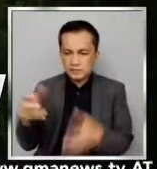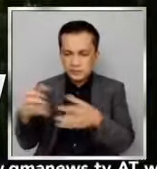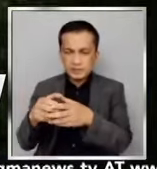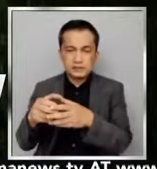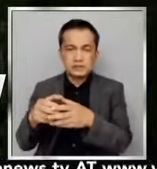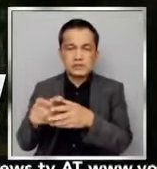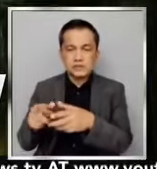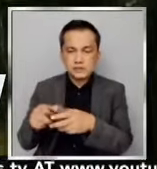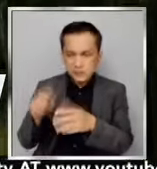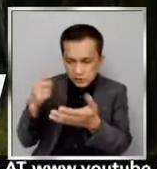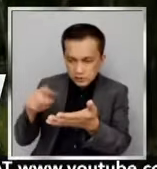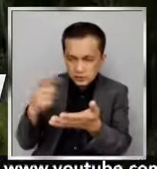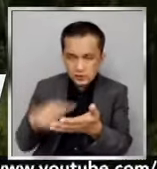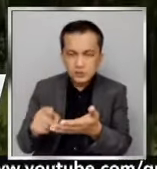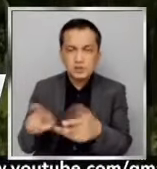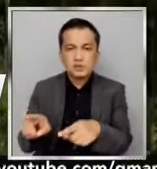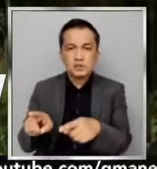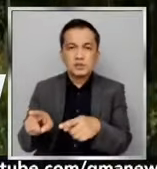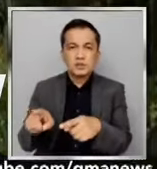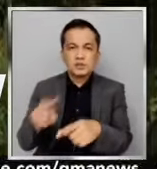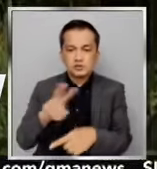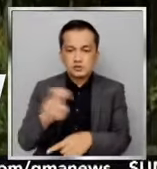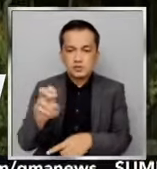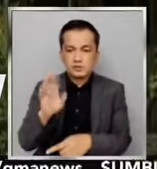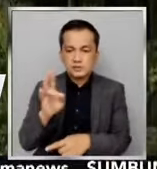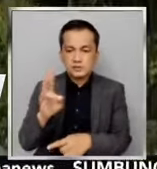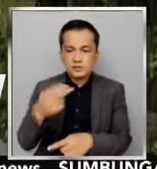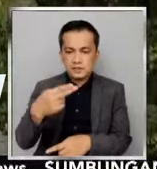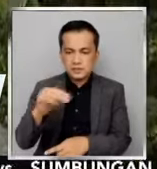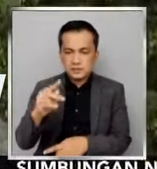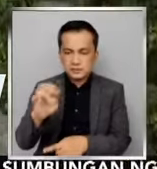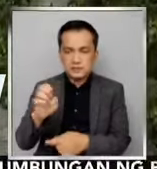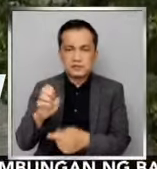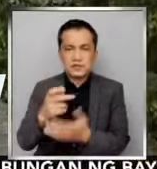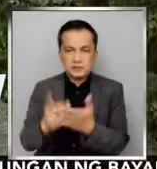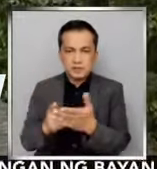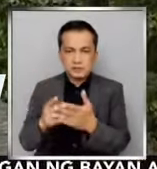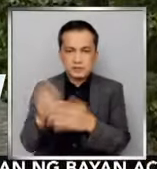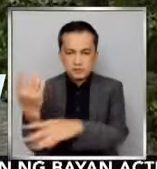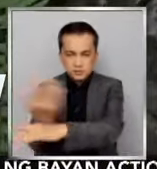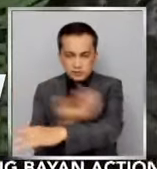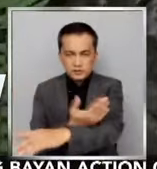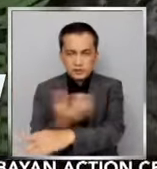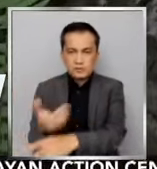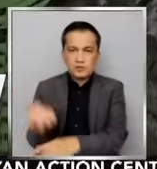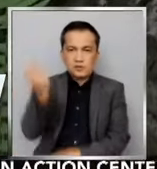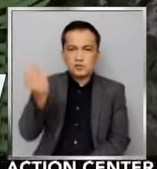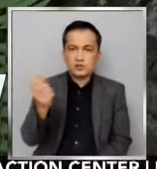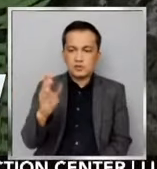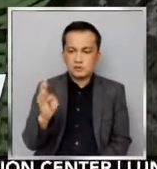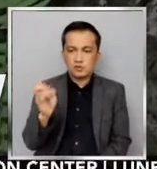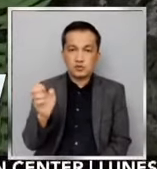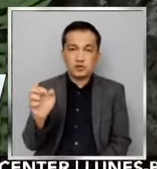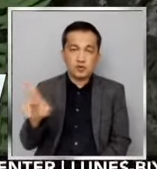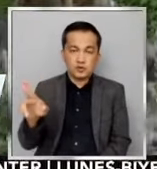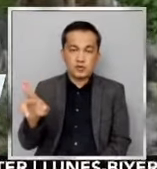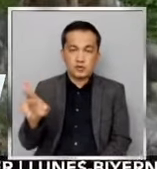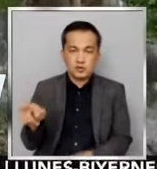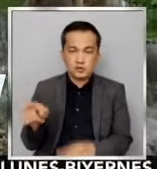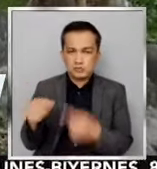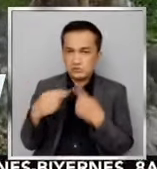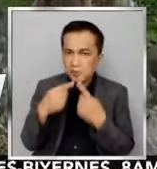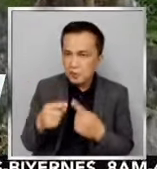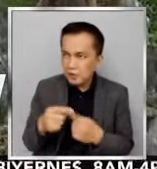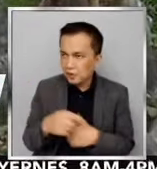inusisa ang 270 hectares na bahagi ng gubat doon na pag-aari ng Bureau of Corrections na napabalitang pagtatayuan